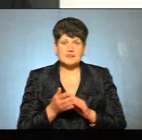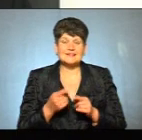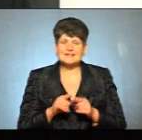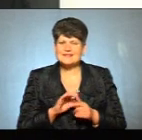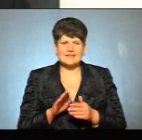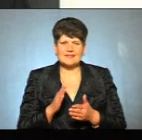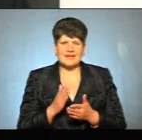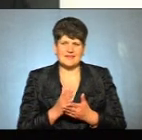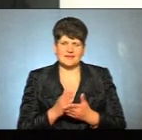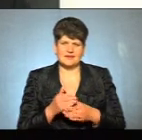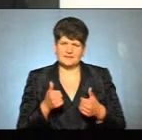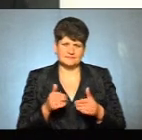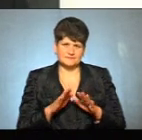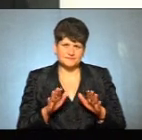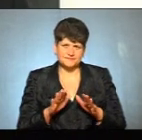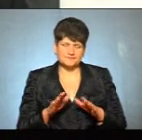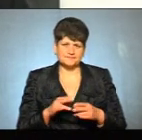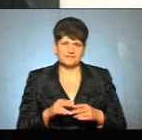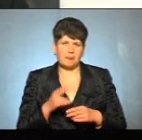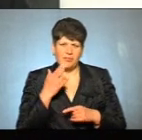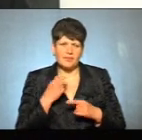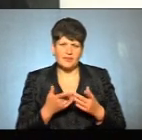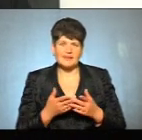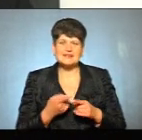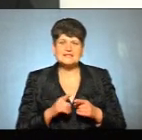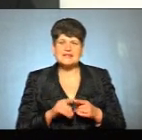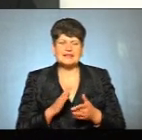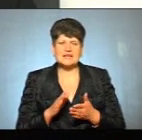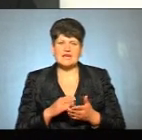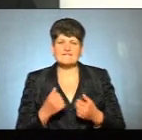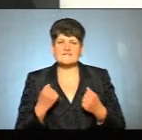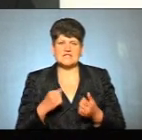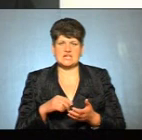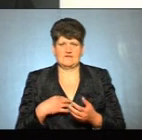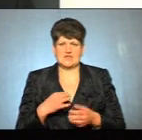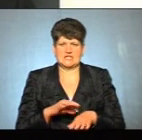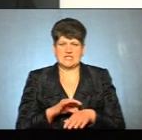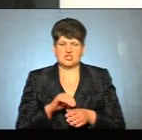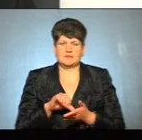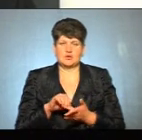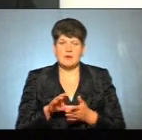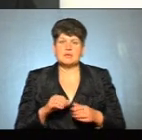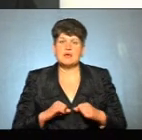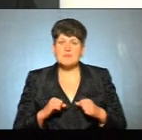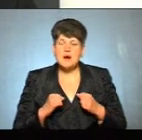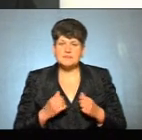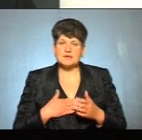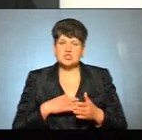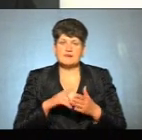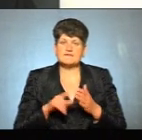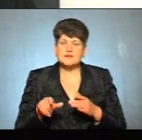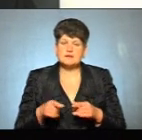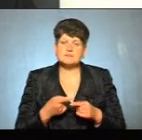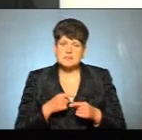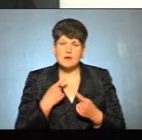є автентичне, це не є фізична присутність людини. Але ми намагаємося нашим вірним це